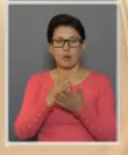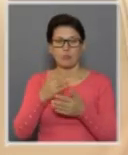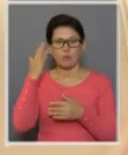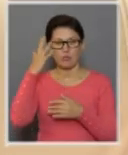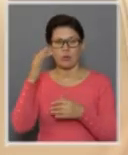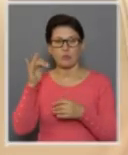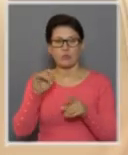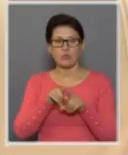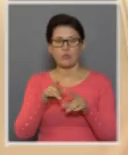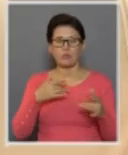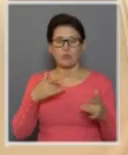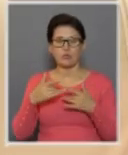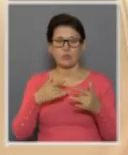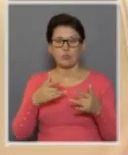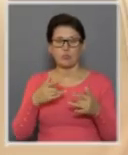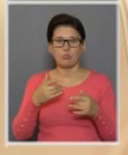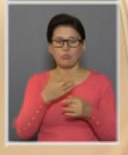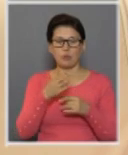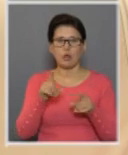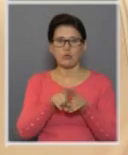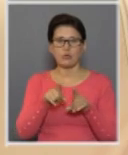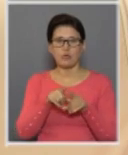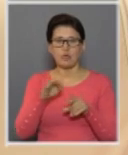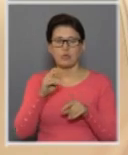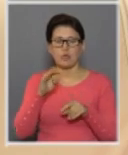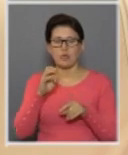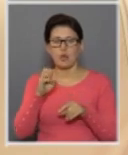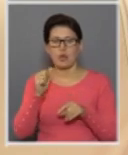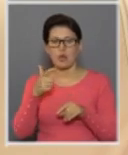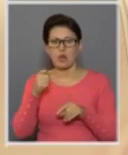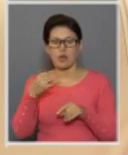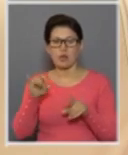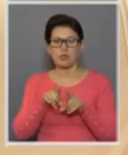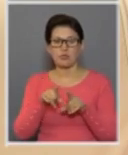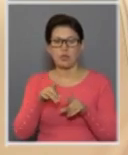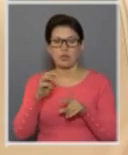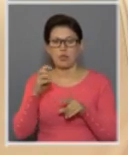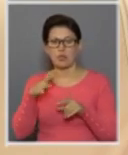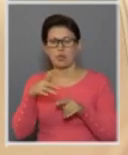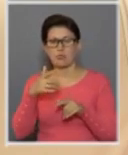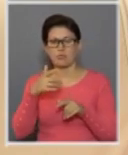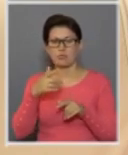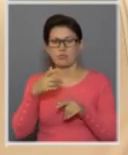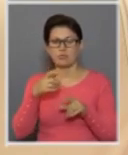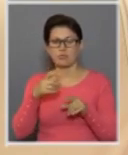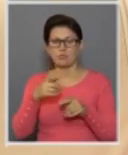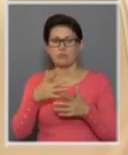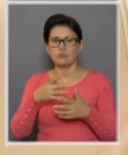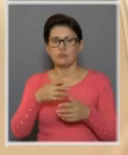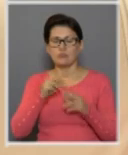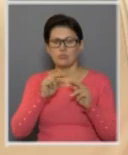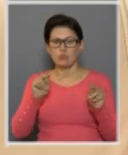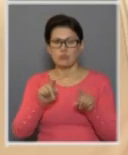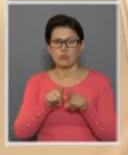ойлаймын өзімде. Яғни сахнада, иә? Сахнада. Оны Асанәлі ағайда айтып жатады, өзімнің Талғат ағайымда. Солай